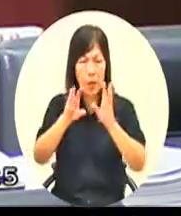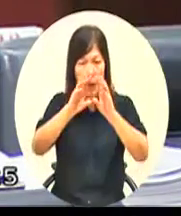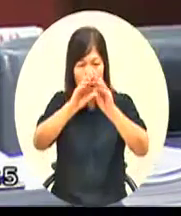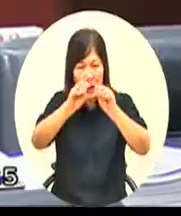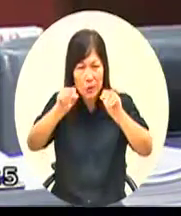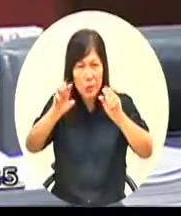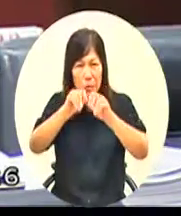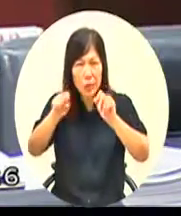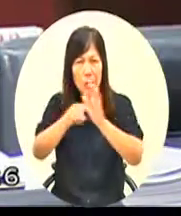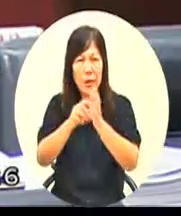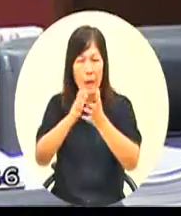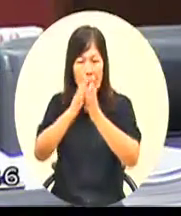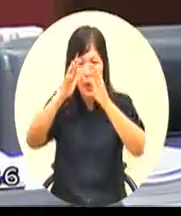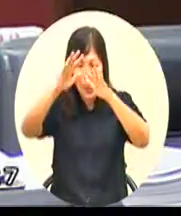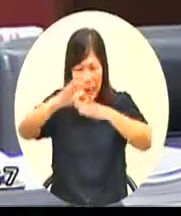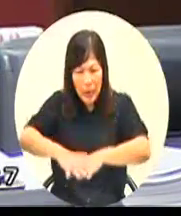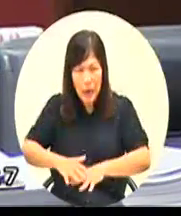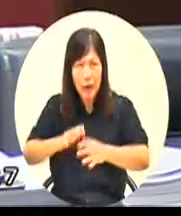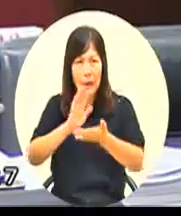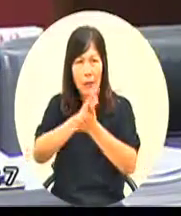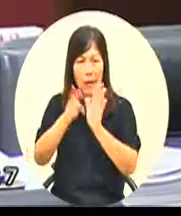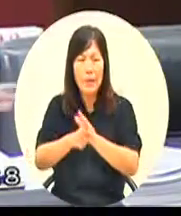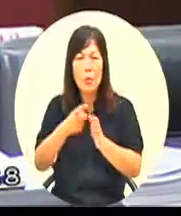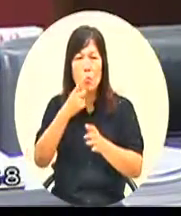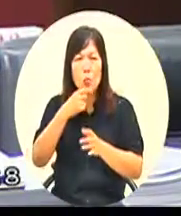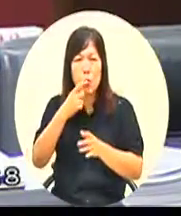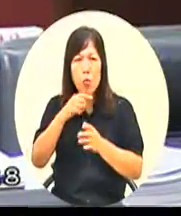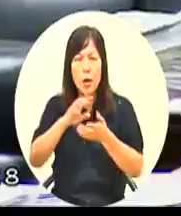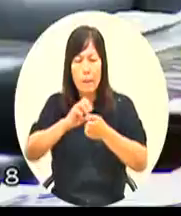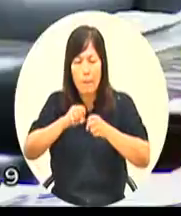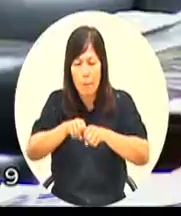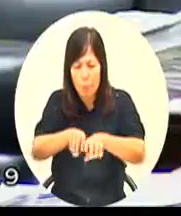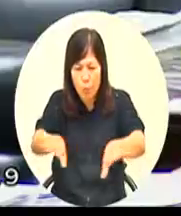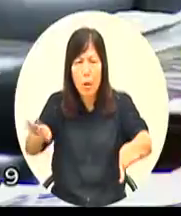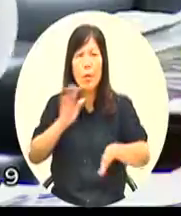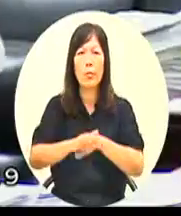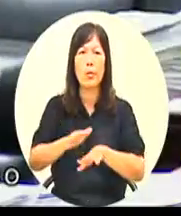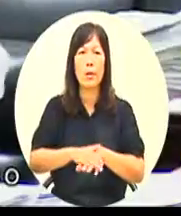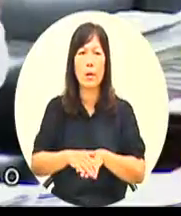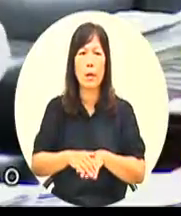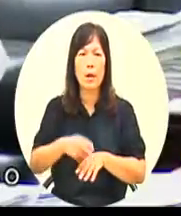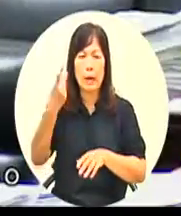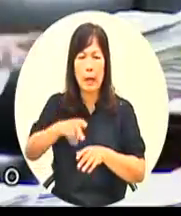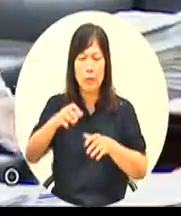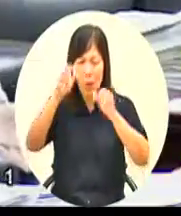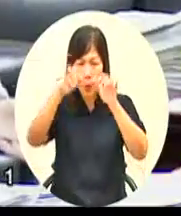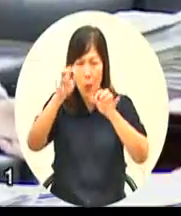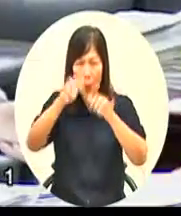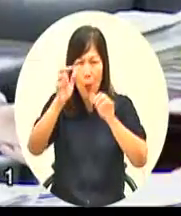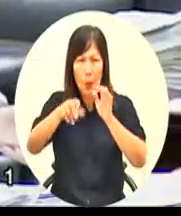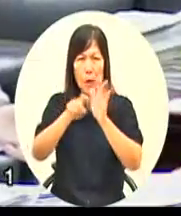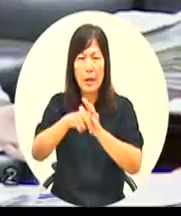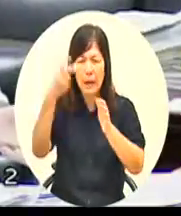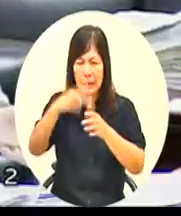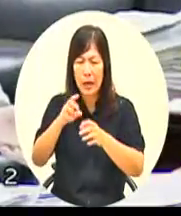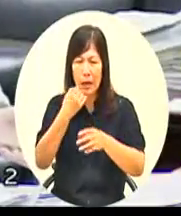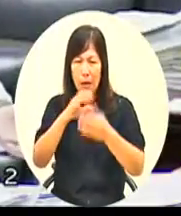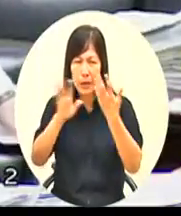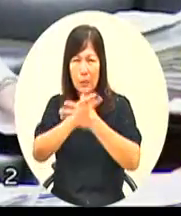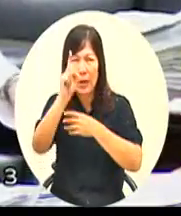们怕它压太久，它会松垮之后就整个瓦解了呢。 是， 而且又加上雨水，万一你再过来又有一个风